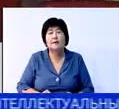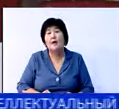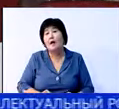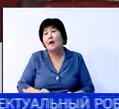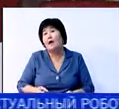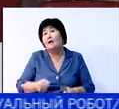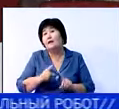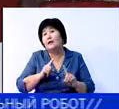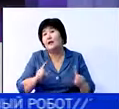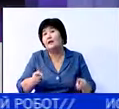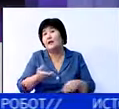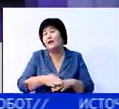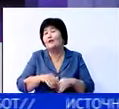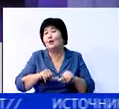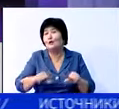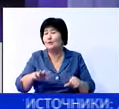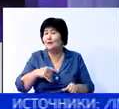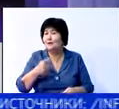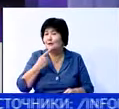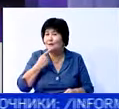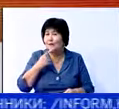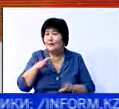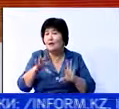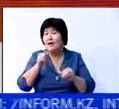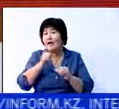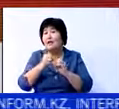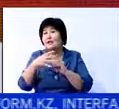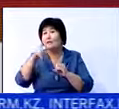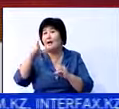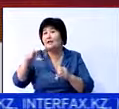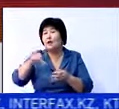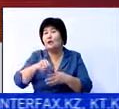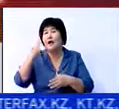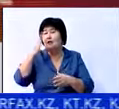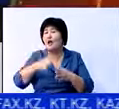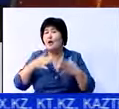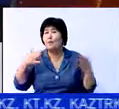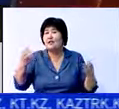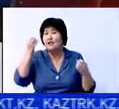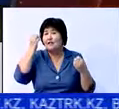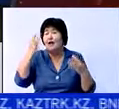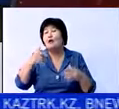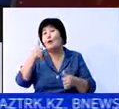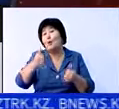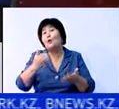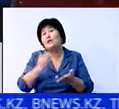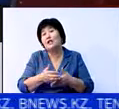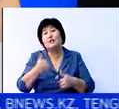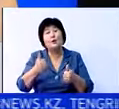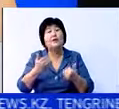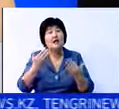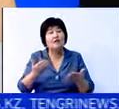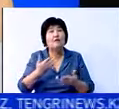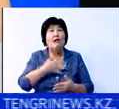Тяжела ты шапка, Мономаха. Жюри пришлось очень нелегко. Каждый из 15 участников одарен большим талантом. Но конкурс есть конкурс. И